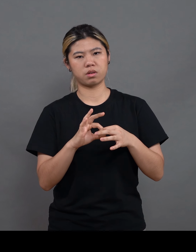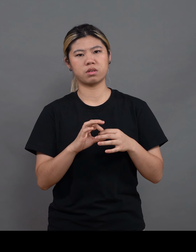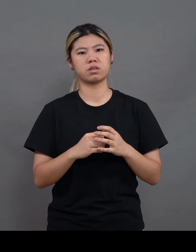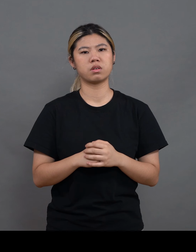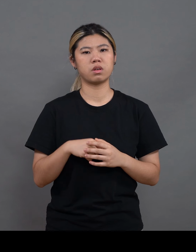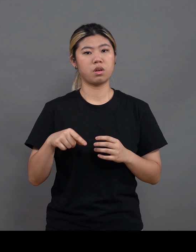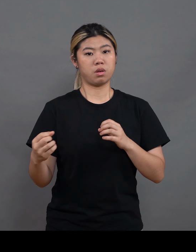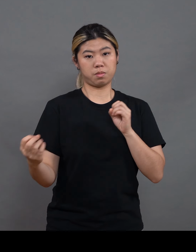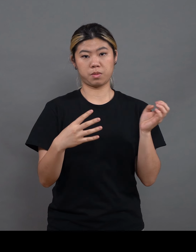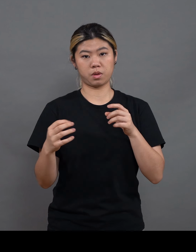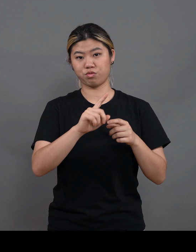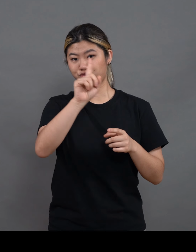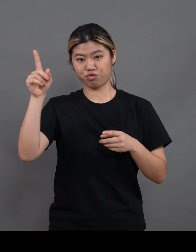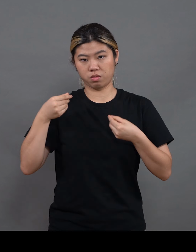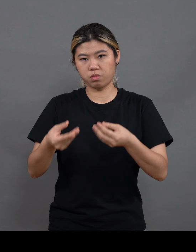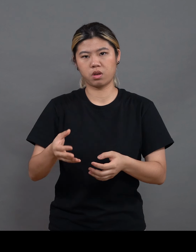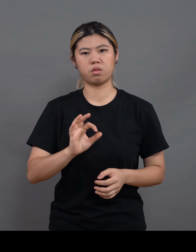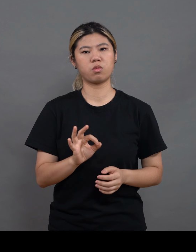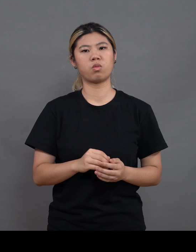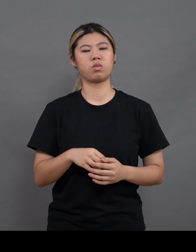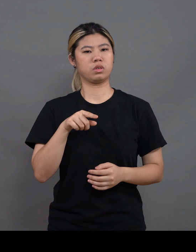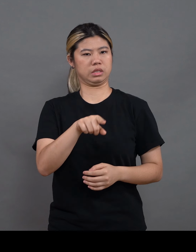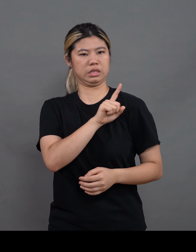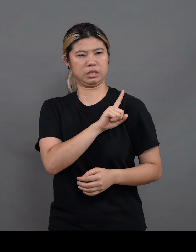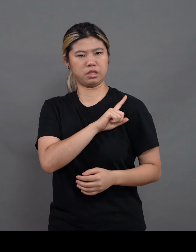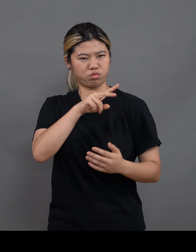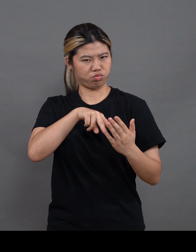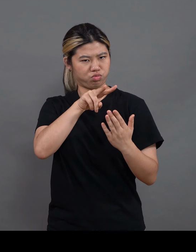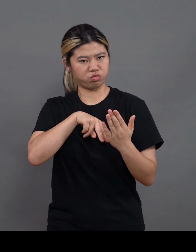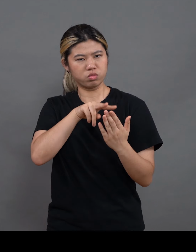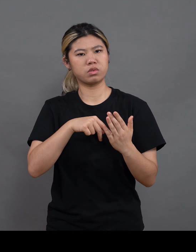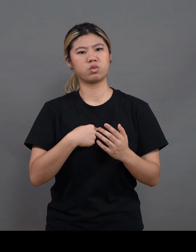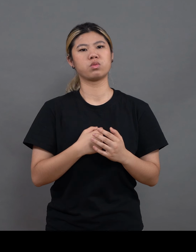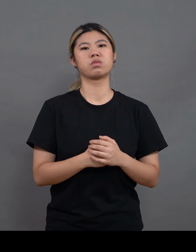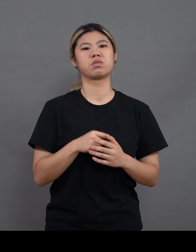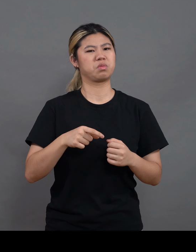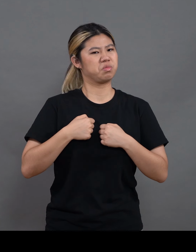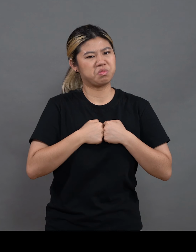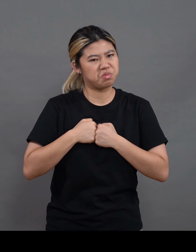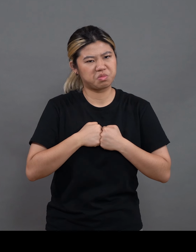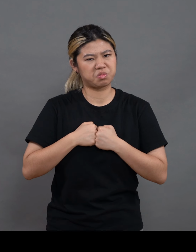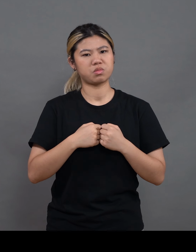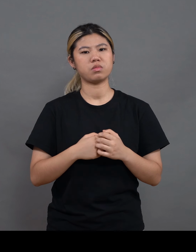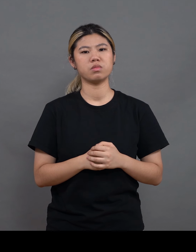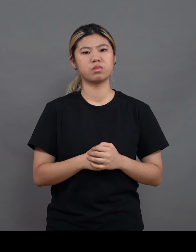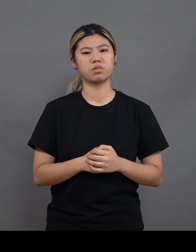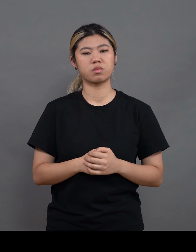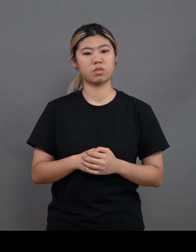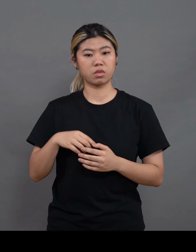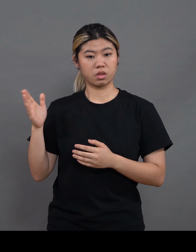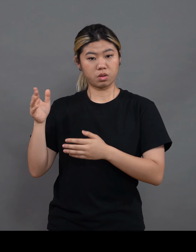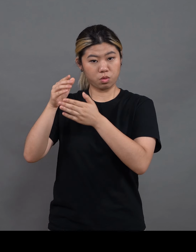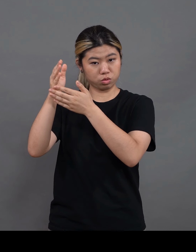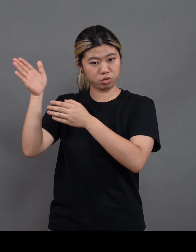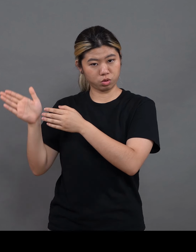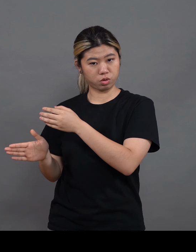系，但是这个问答是没有人给你提出来的，是你需要去阅读的，所以它真的很挣扎。这